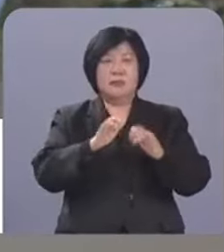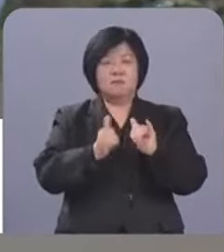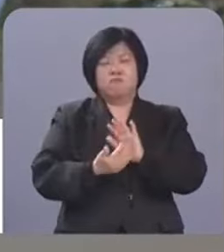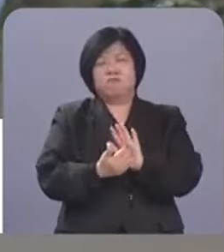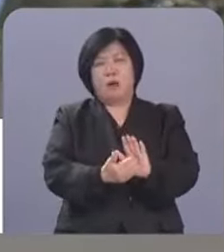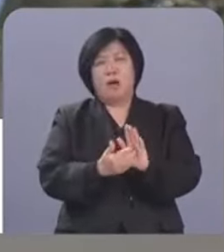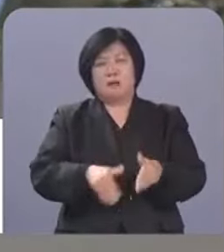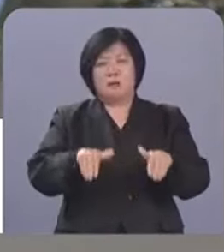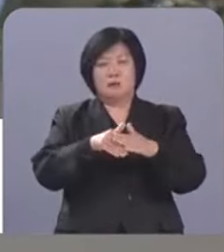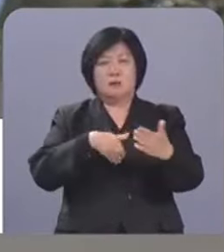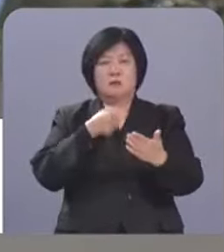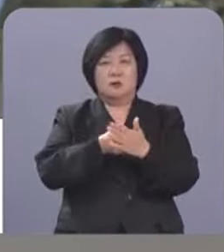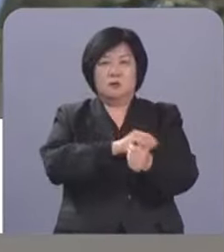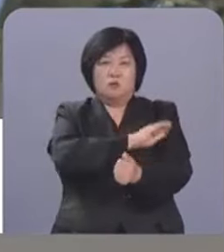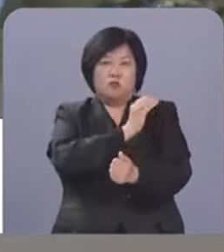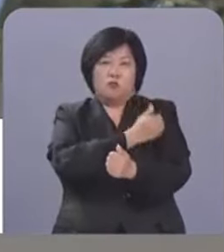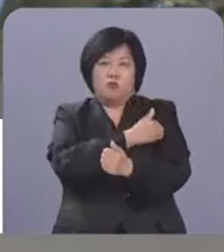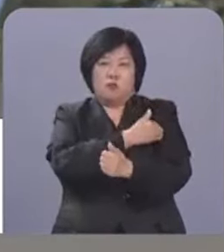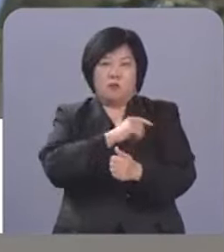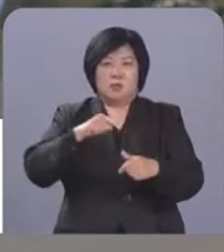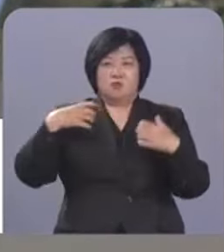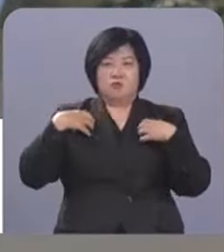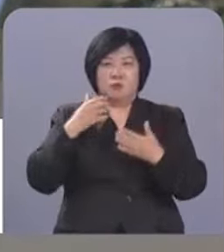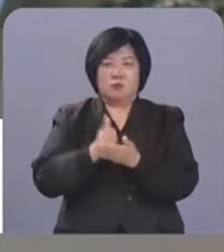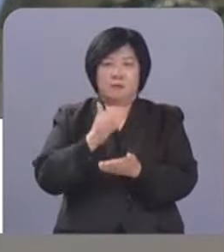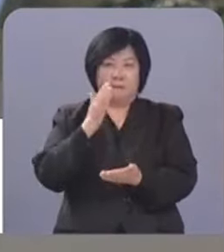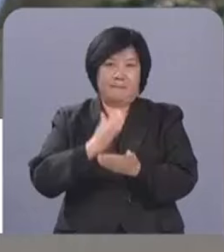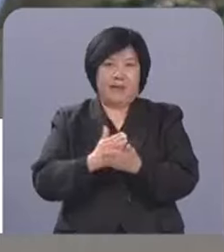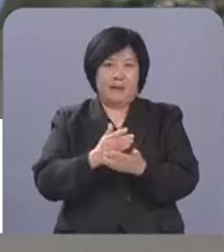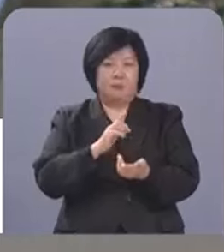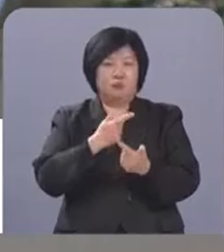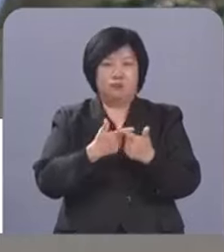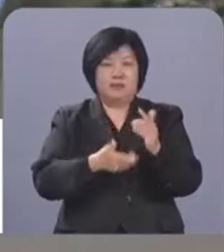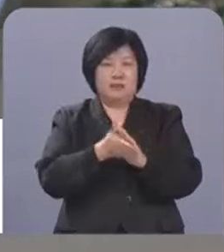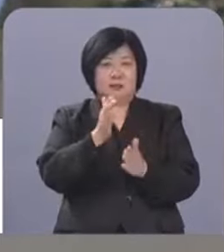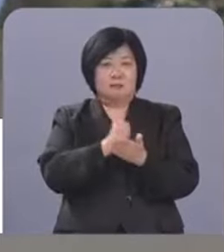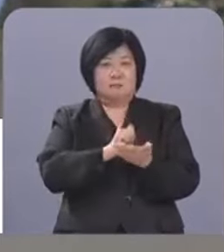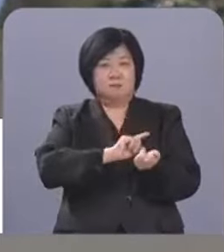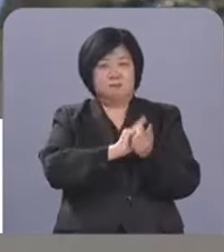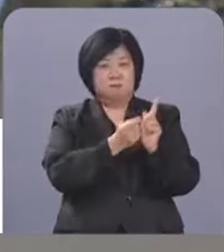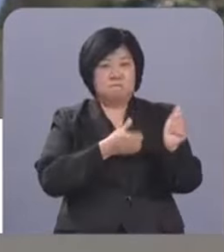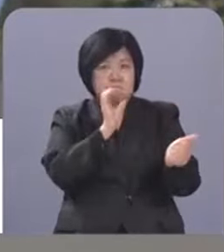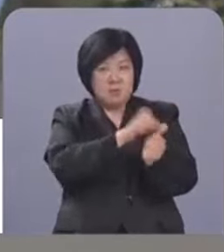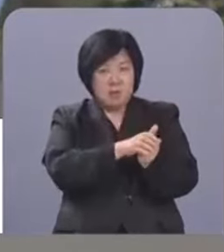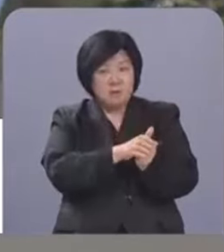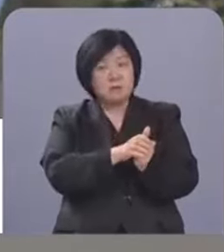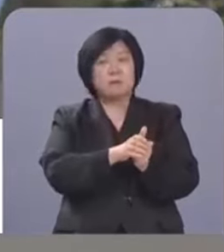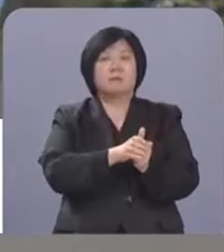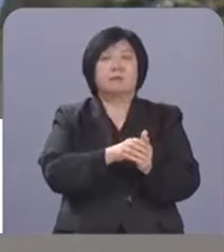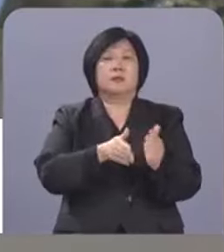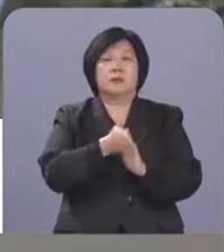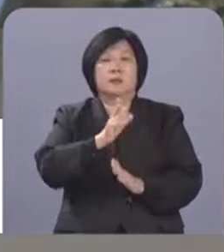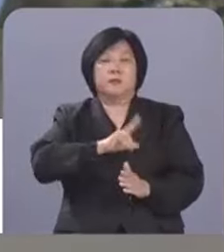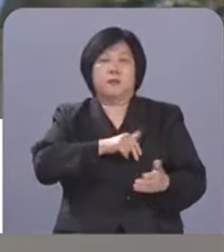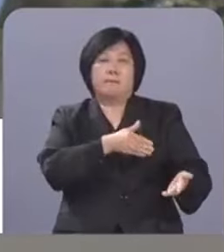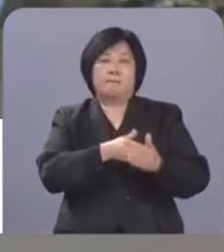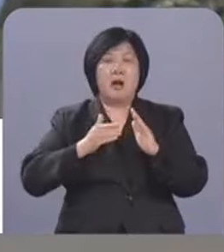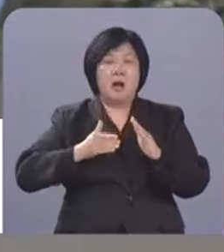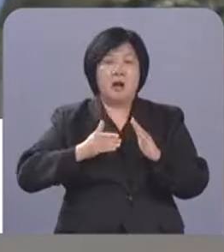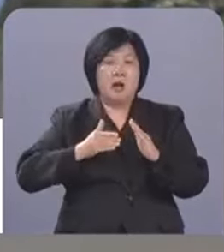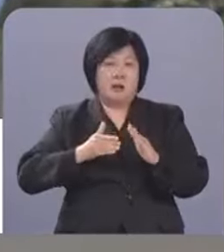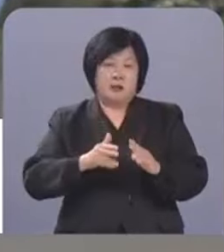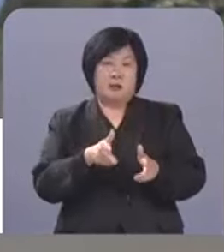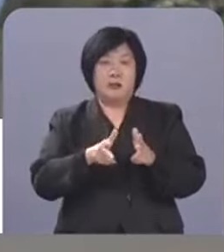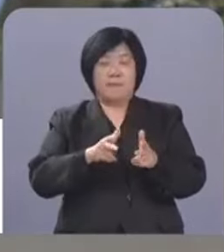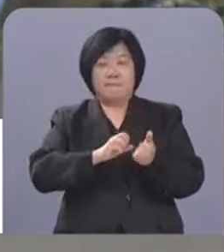결정권을 기초단체장에서 부산시장으로 되돌리려고 했지만 시위에서 제동이 걸렸습니다. 산업폐기물 매립장